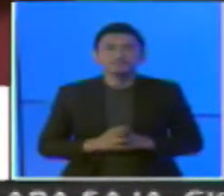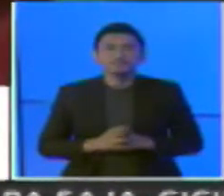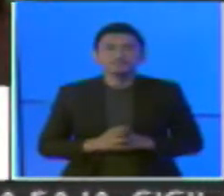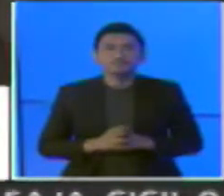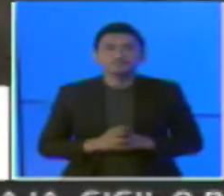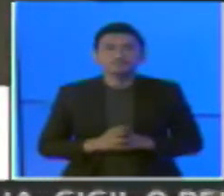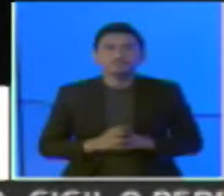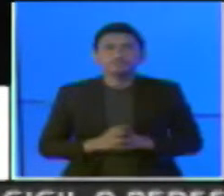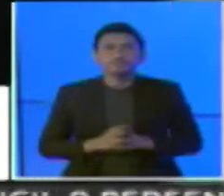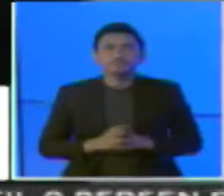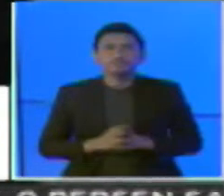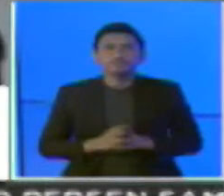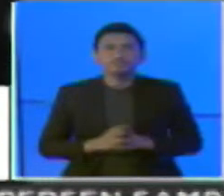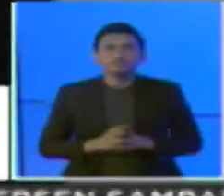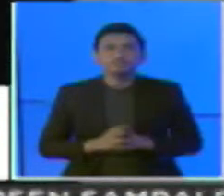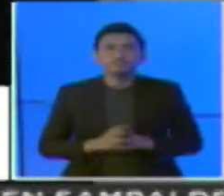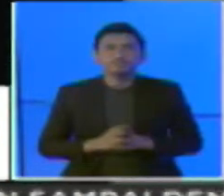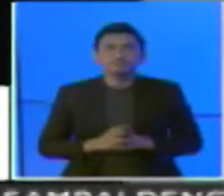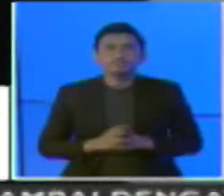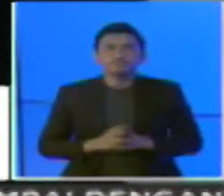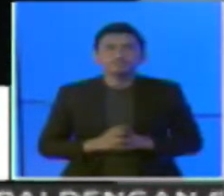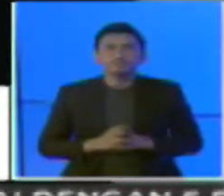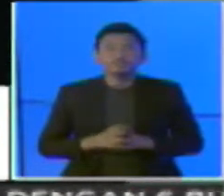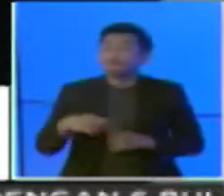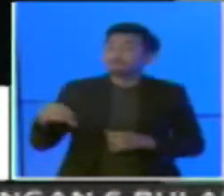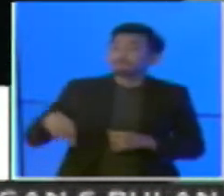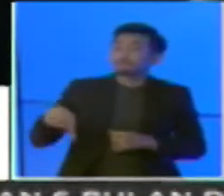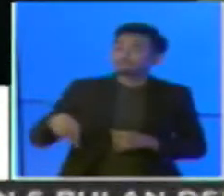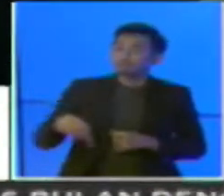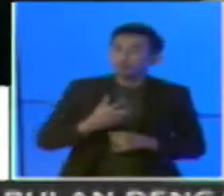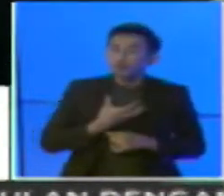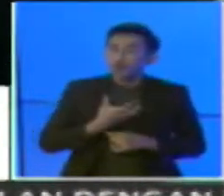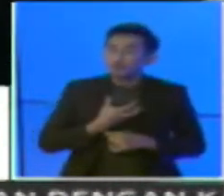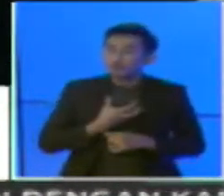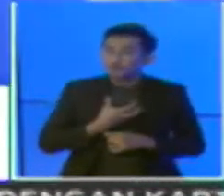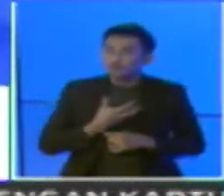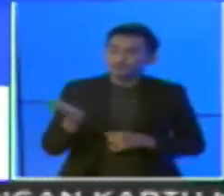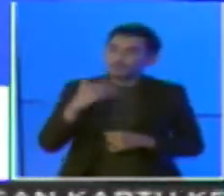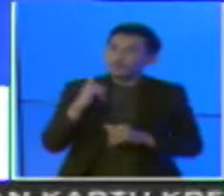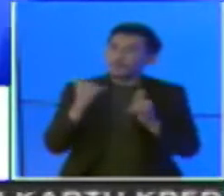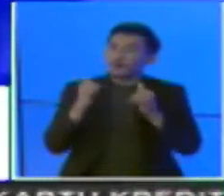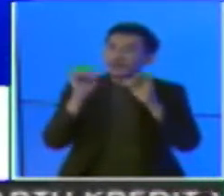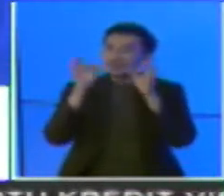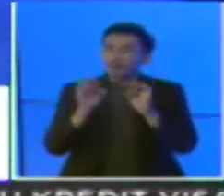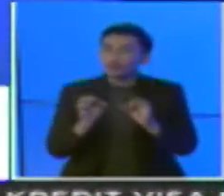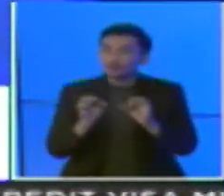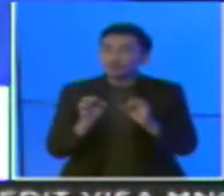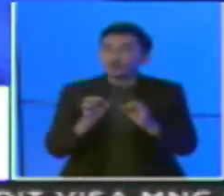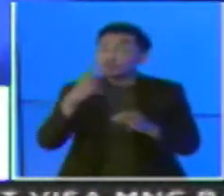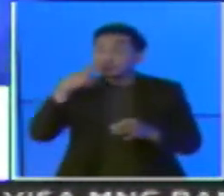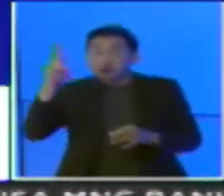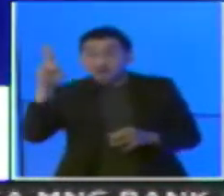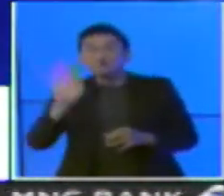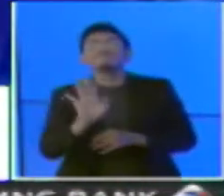Nah, mengisi liburan kali ini, kami ajak Anda bermain salju. Eits, bukan di luar negeri, melainkan di Kota Malang, Jawa